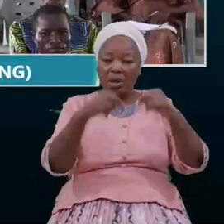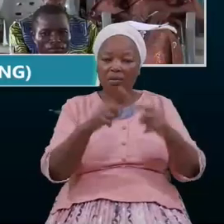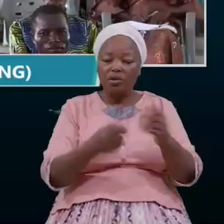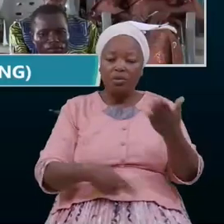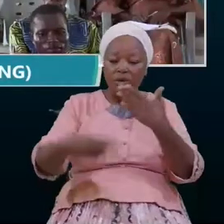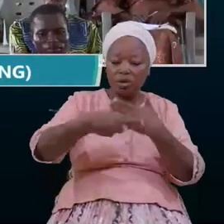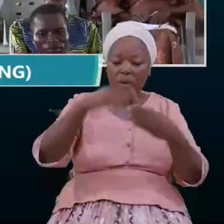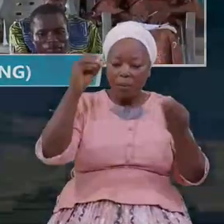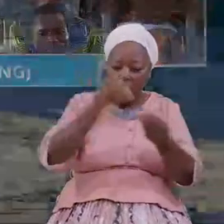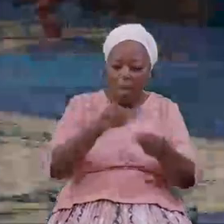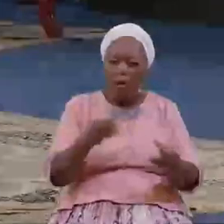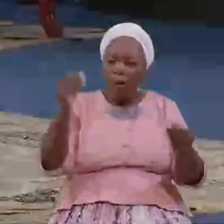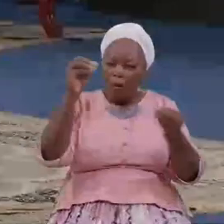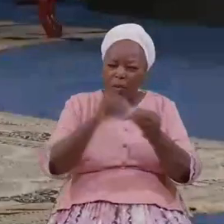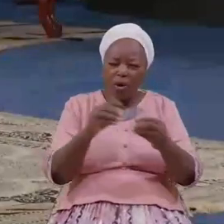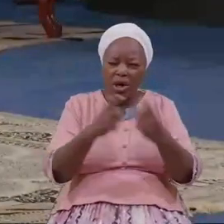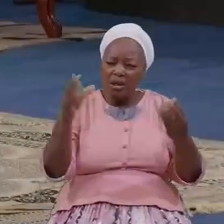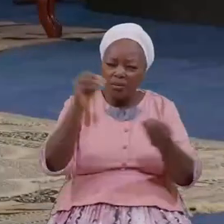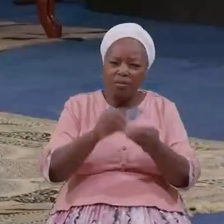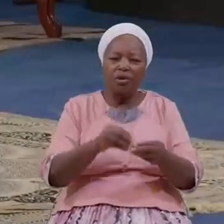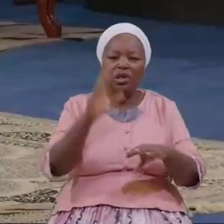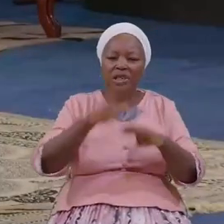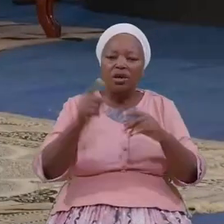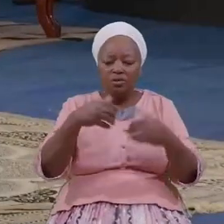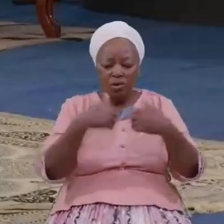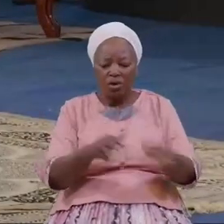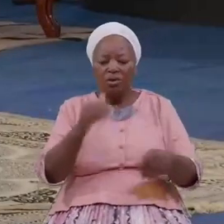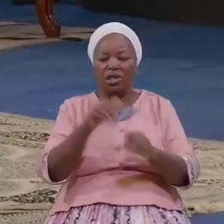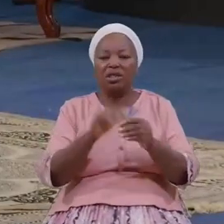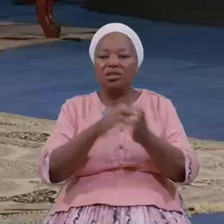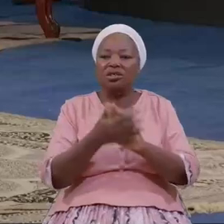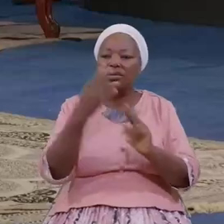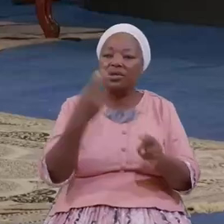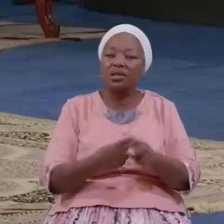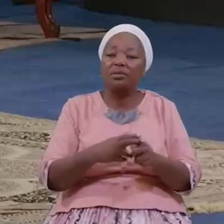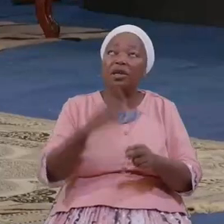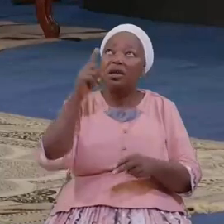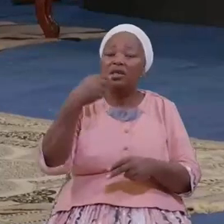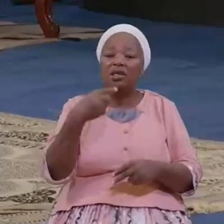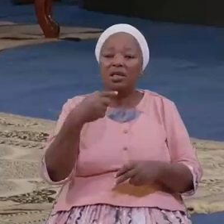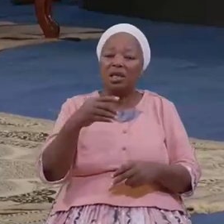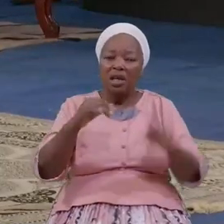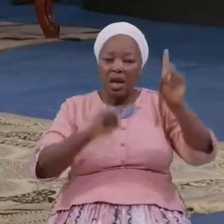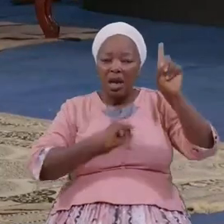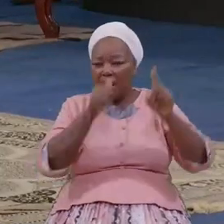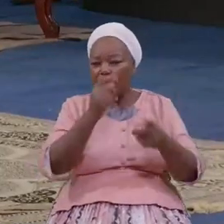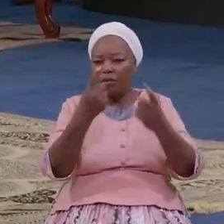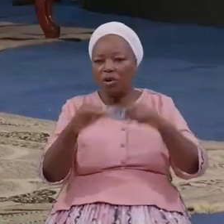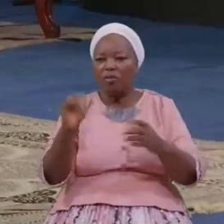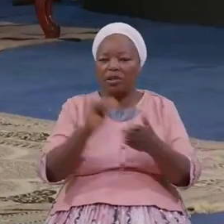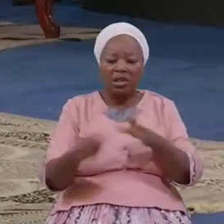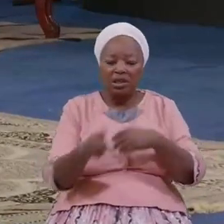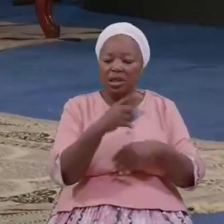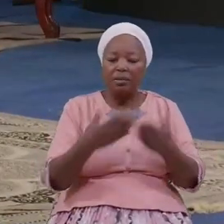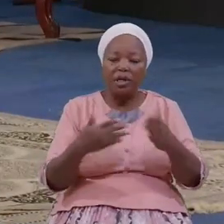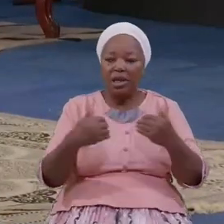restaurer en grande quantité, plus que ce que vous avez perdu. Il en sera ainsi au nom de Jésus. Dit que je